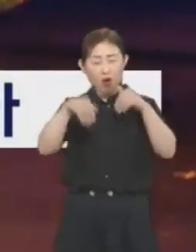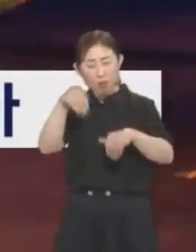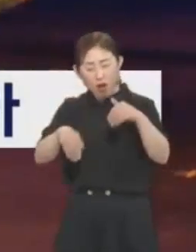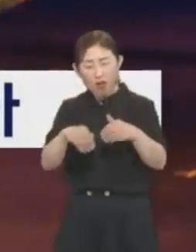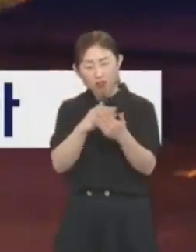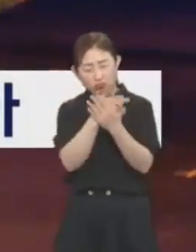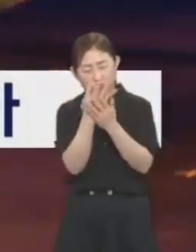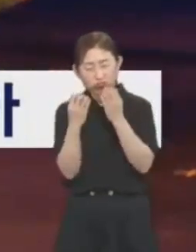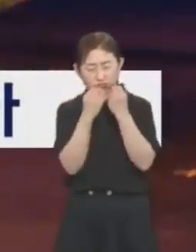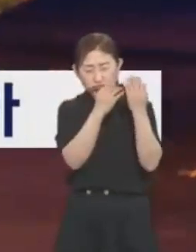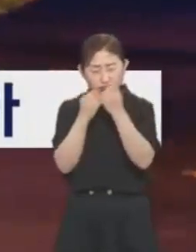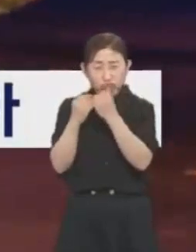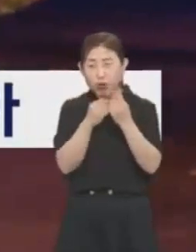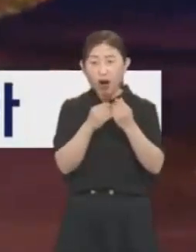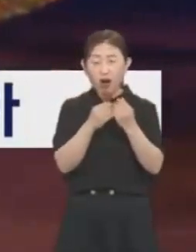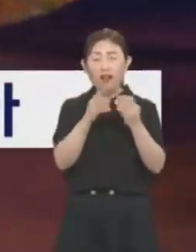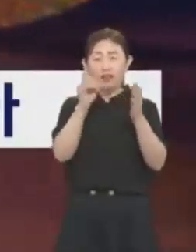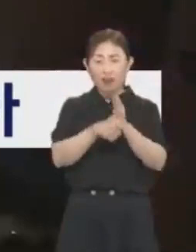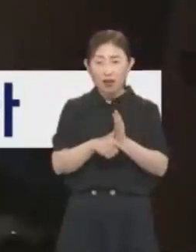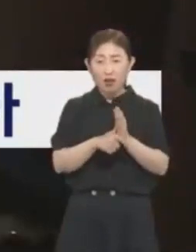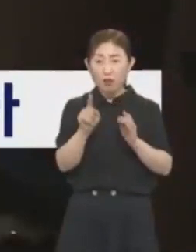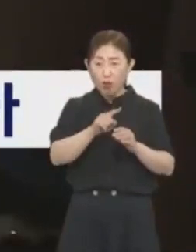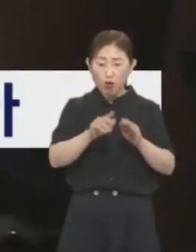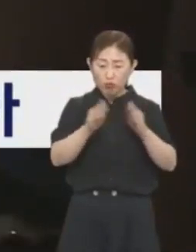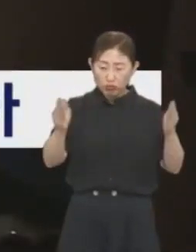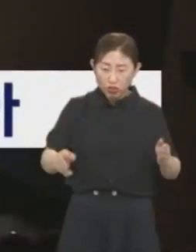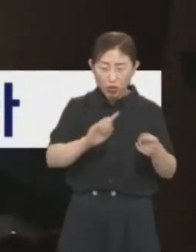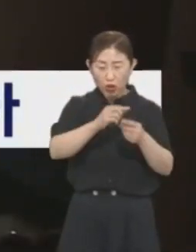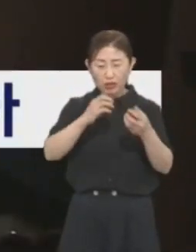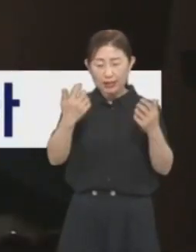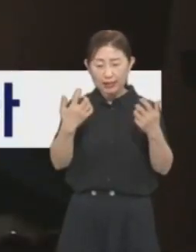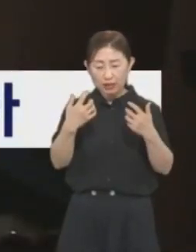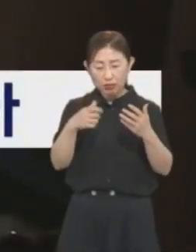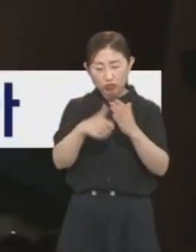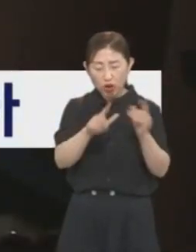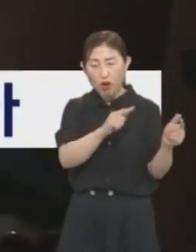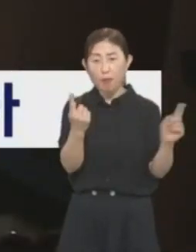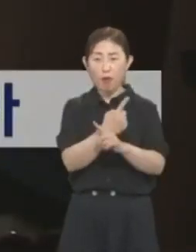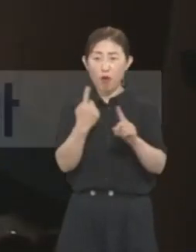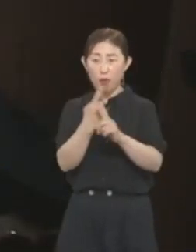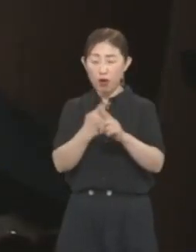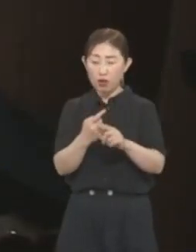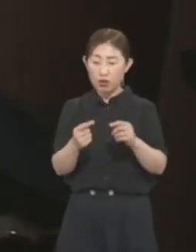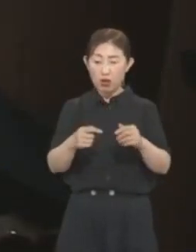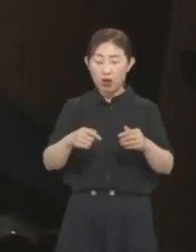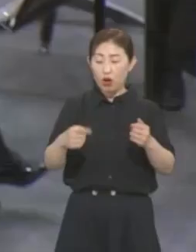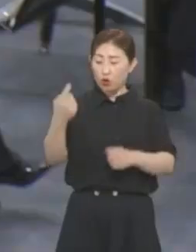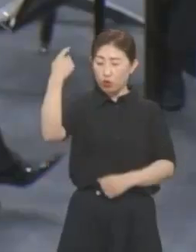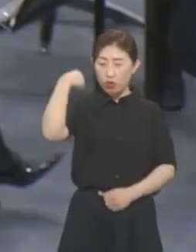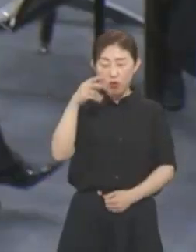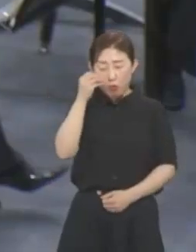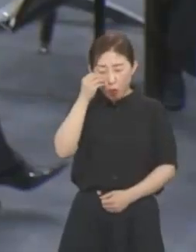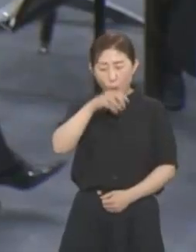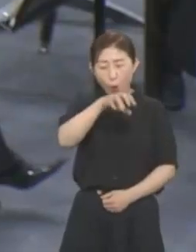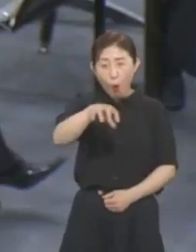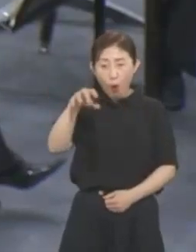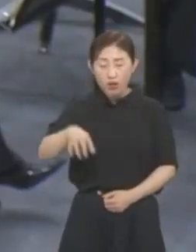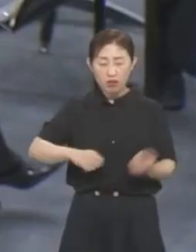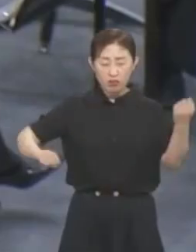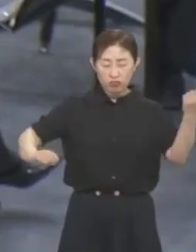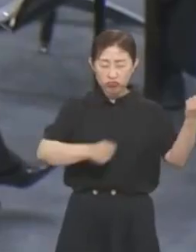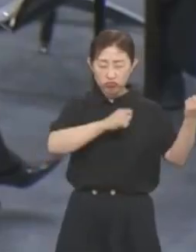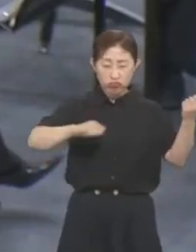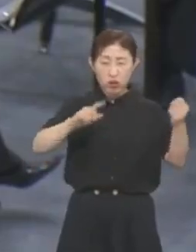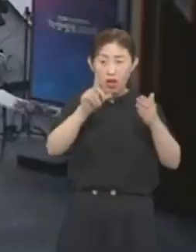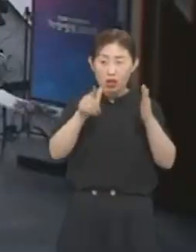장르에 따라 무대 설비를 매번 교체해야 합니다. 무대 뒤쪽에 빈 공간도 많아 클래식 음악 공연 시에는